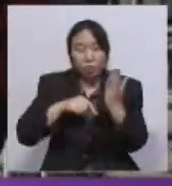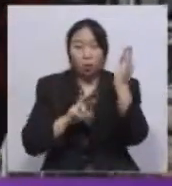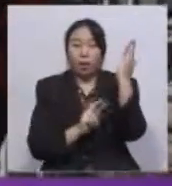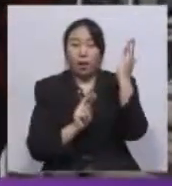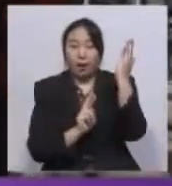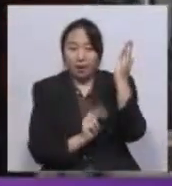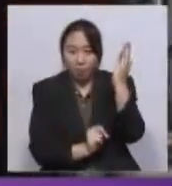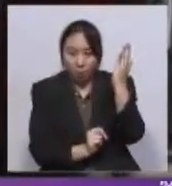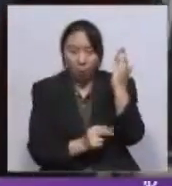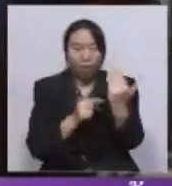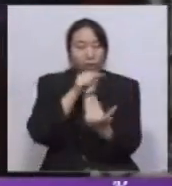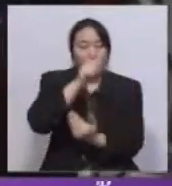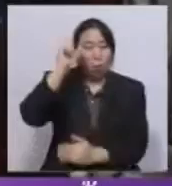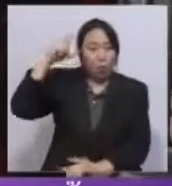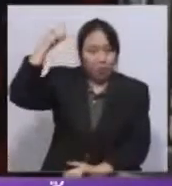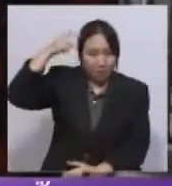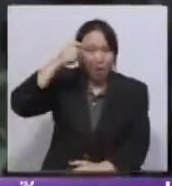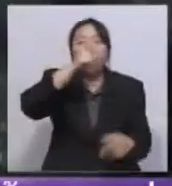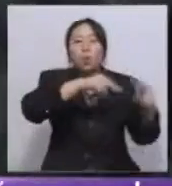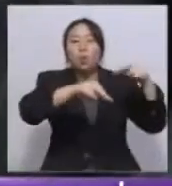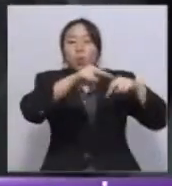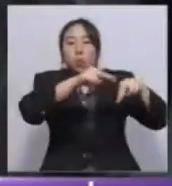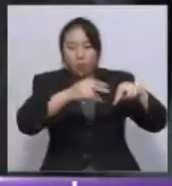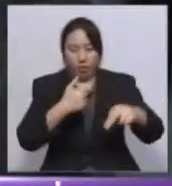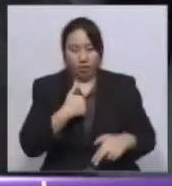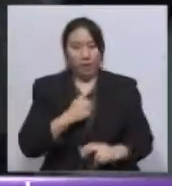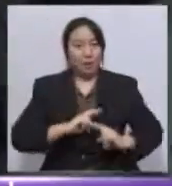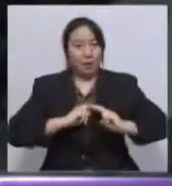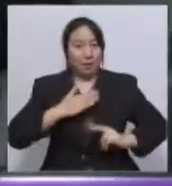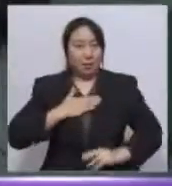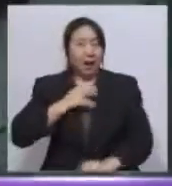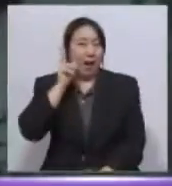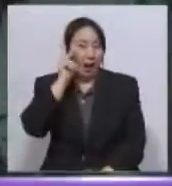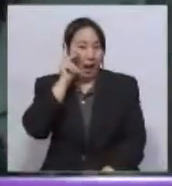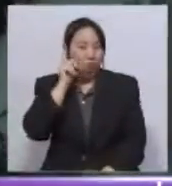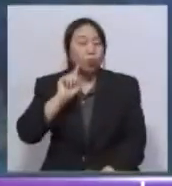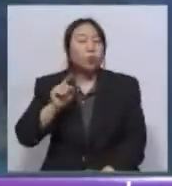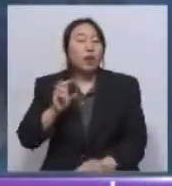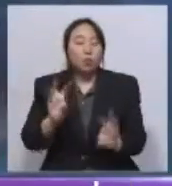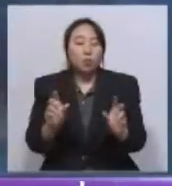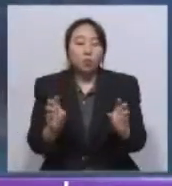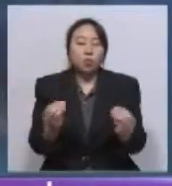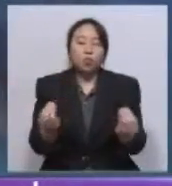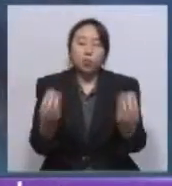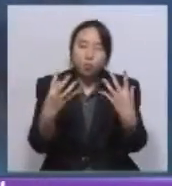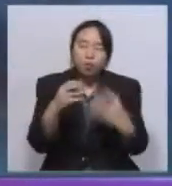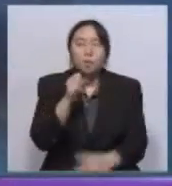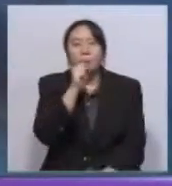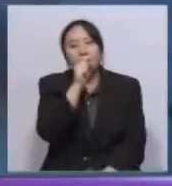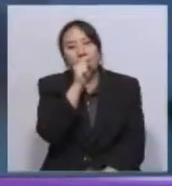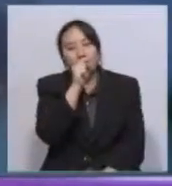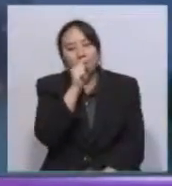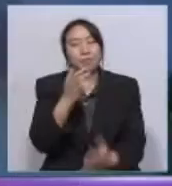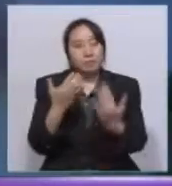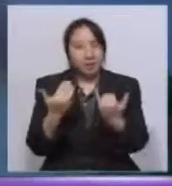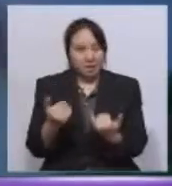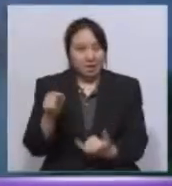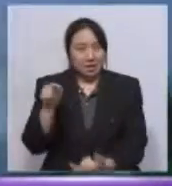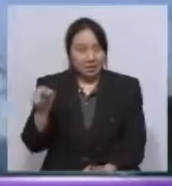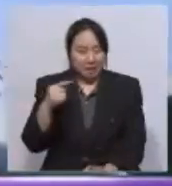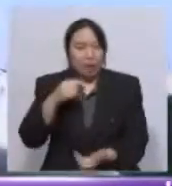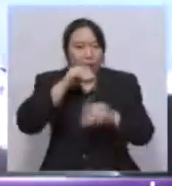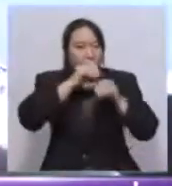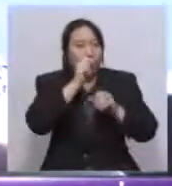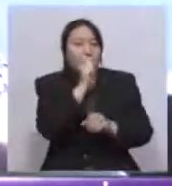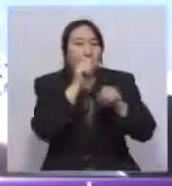พม่านะคะเกาะที่ใกล้เคียงกันตรงนี้ในฐานะที่ตัวเองเป็นสื่อมวลชนแต่เป็นด้านวิทยุนั่นก็คือนักจัดรายการวิทยุนะคะก็สามารถที่นำไปพูดในราย